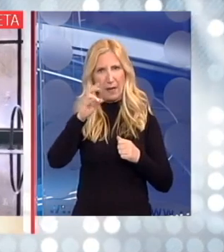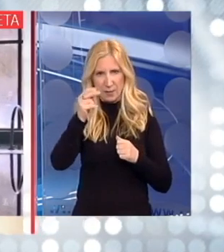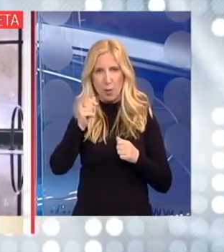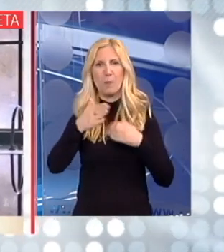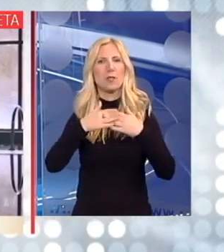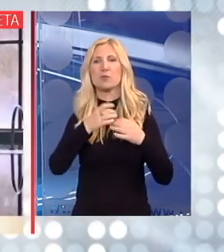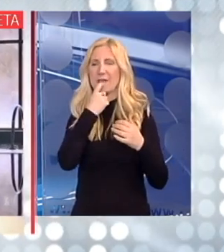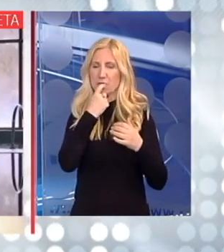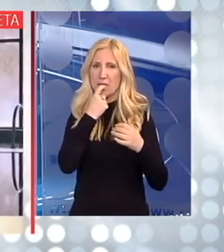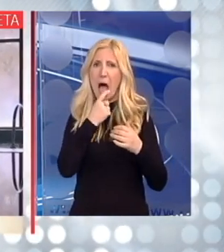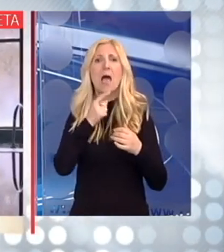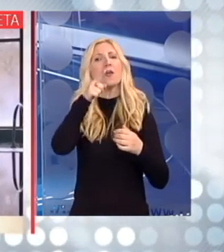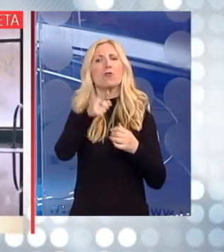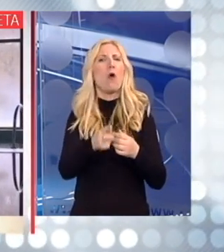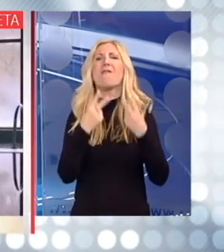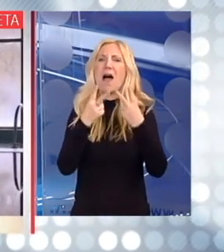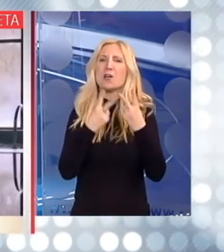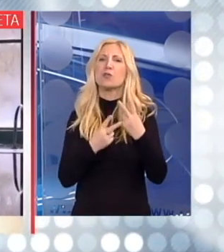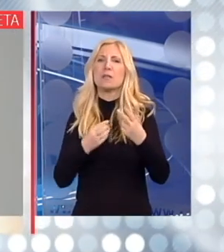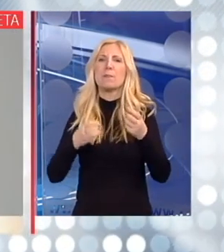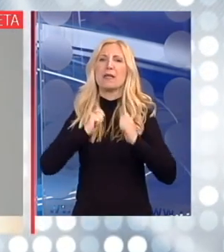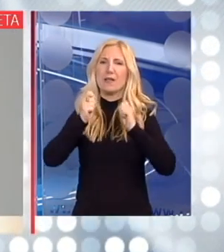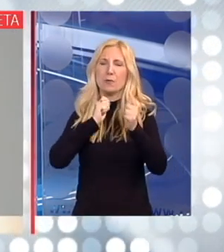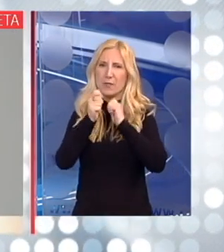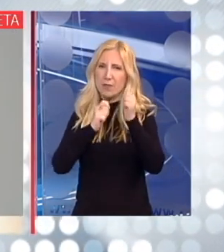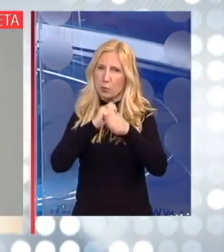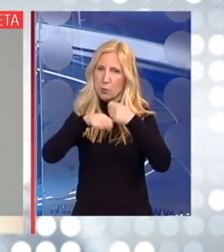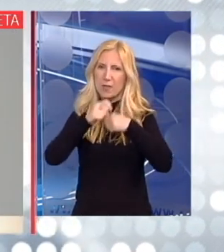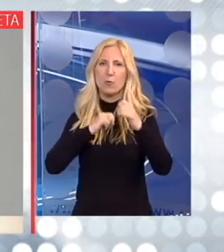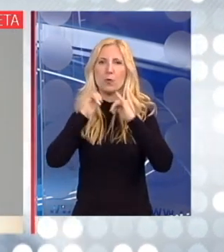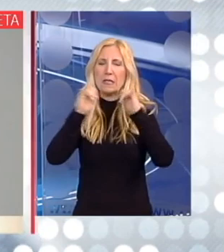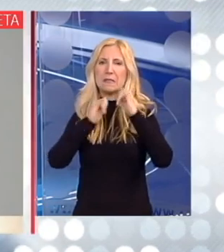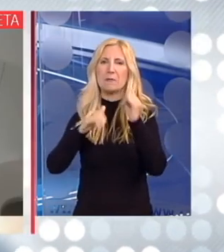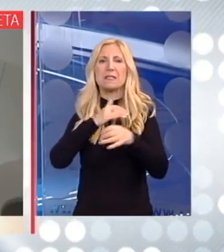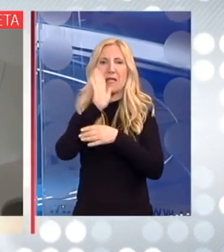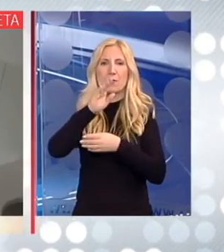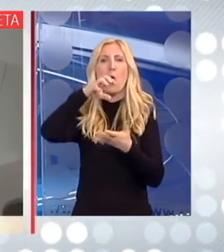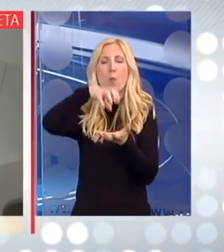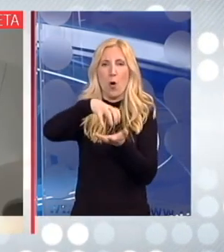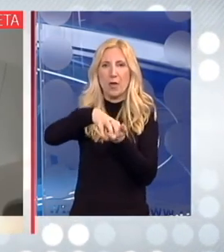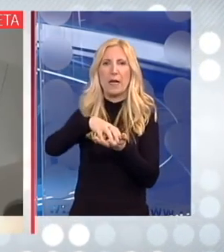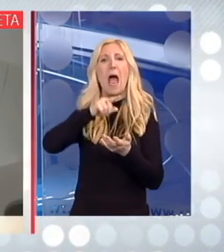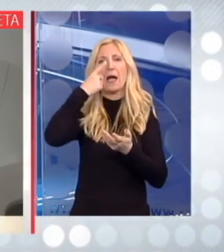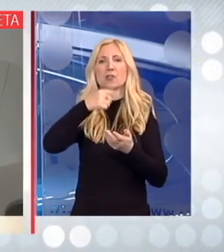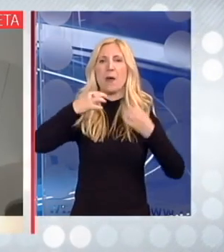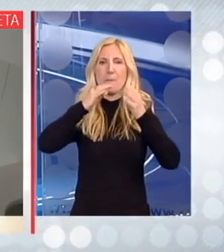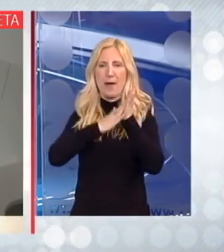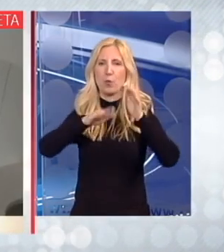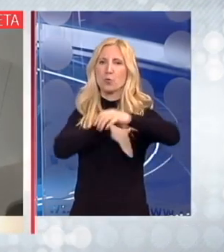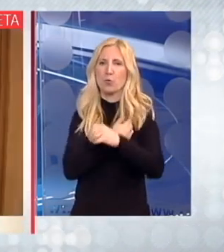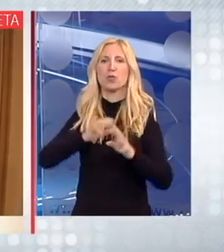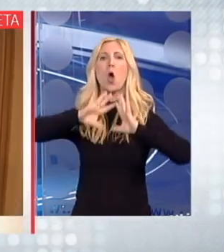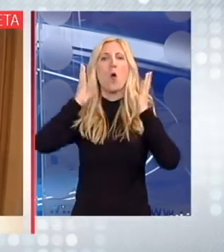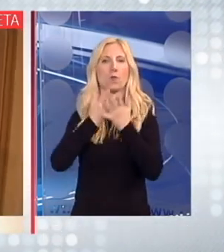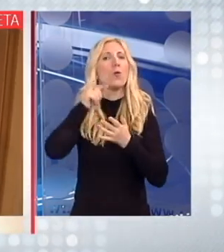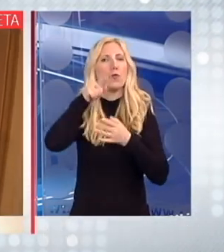eru za privredu i turizam na severu južne pokrajine, poručio je direktor Kancelarije za Kosovo i Metohiju Marko Đurić. U sklopu kompleksa